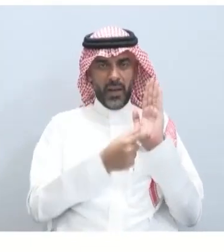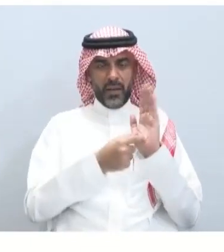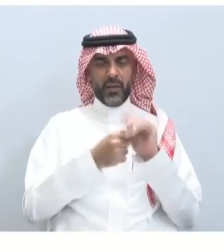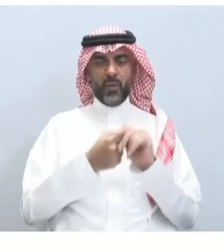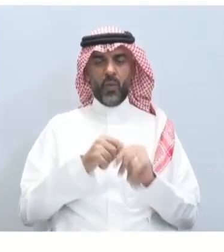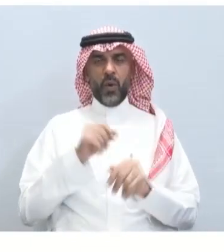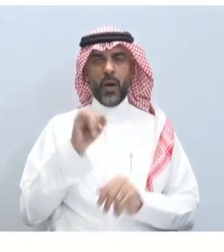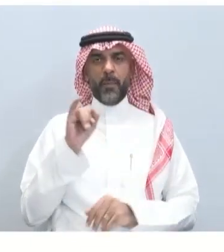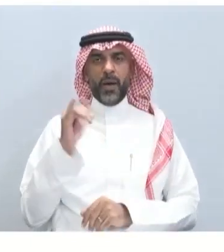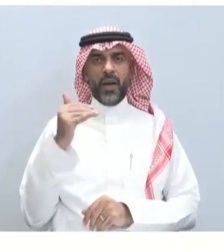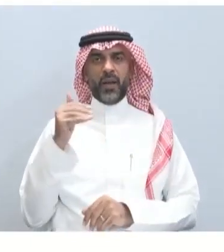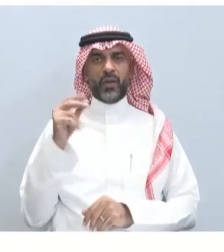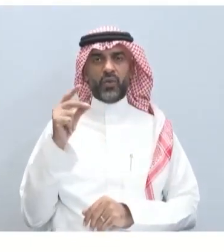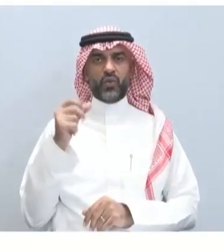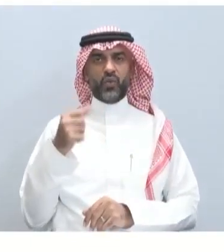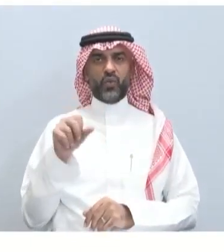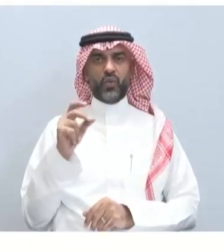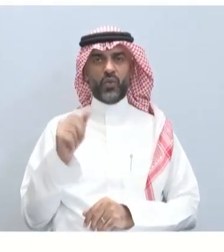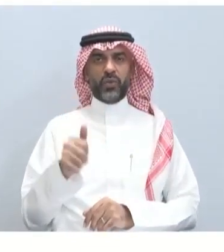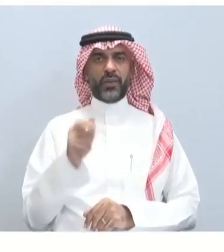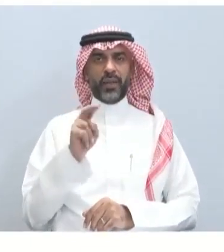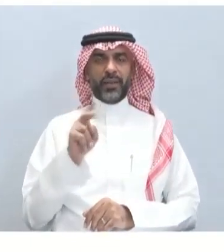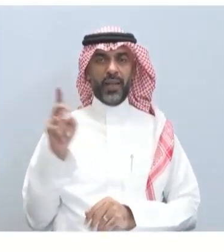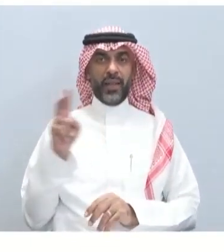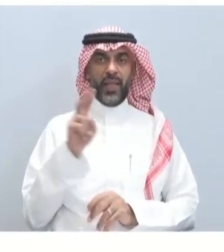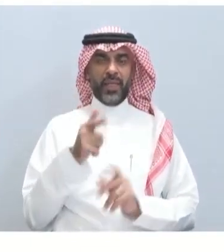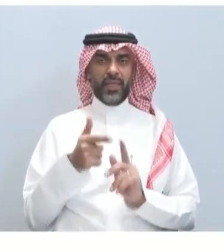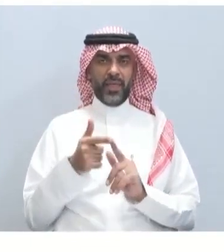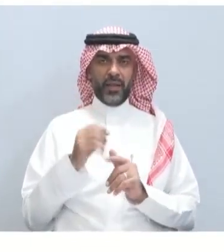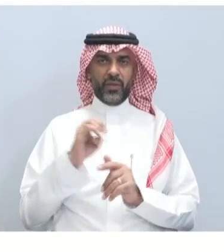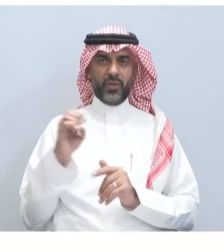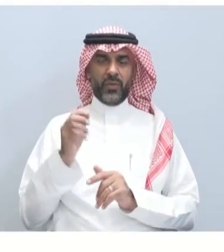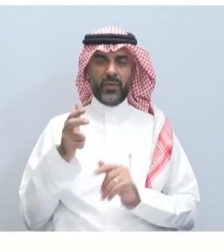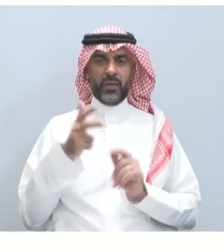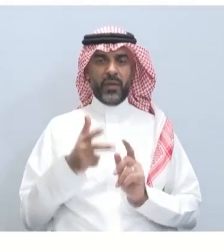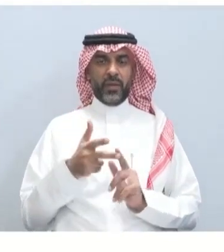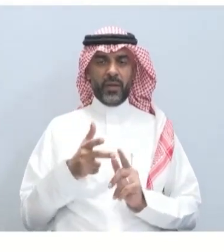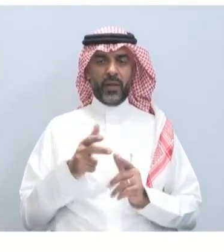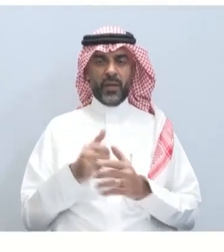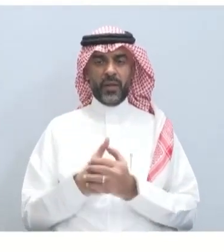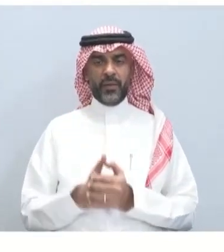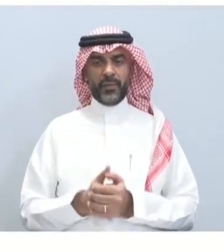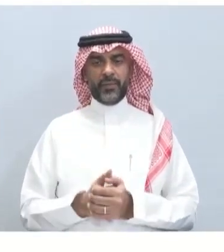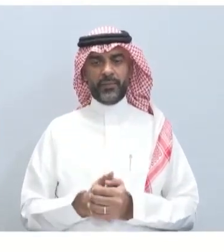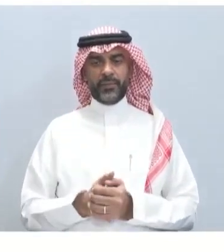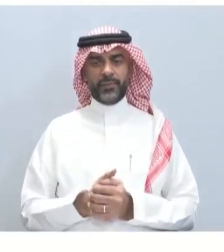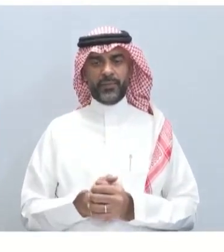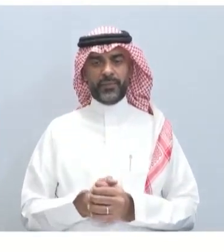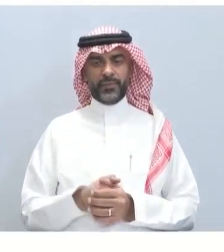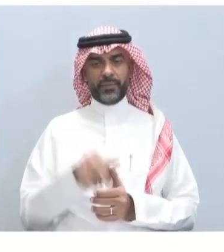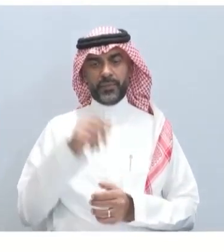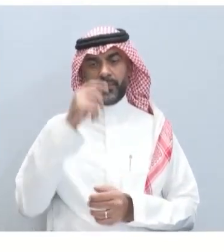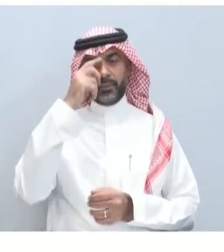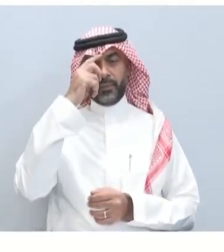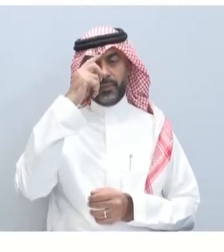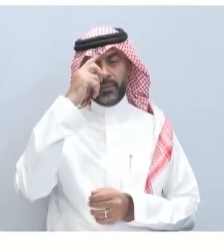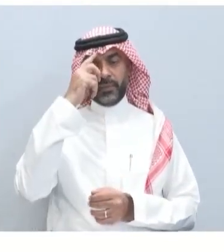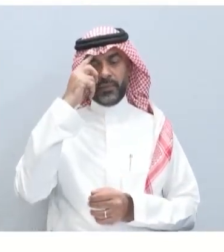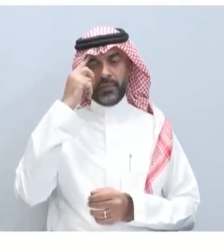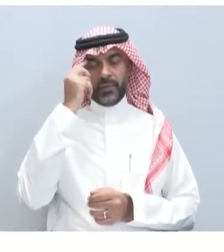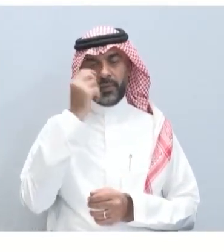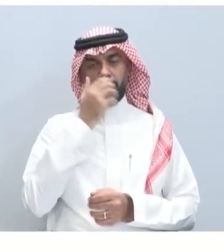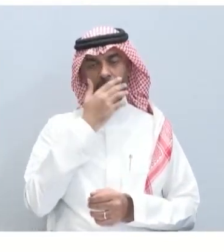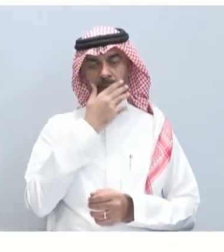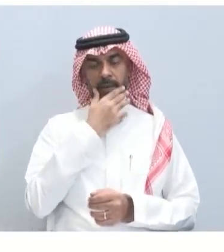هذا بالنسبه للتساؤل او الفقره الثانيه ناتي الان الى نناقش العباره ايضا او السؤال الفقره